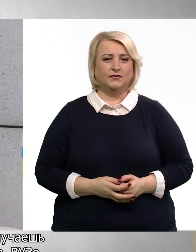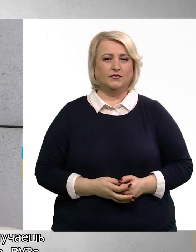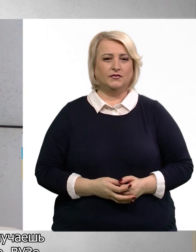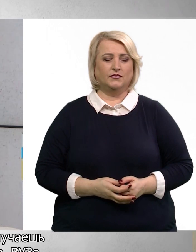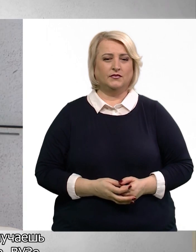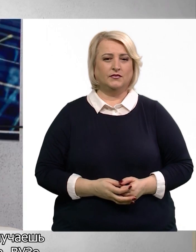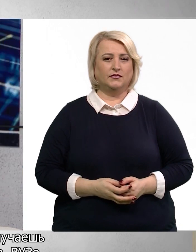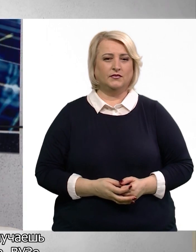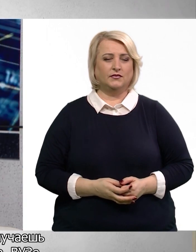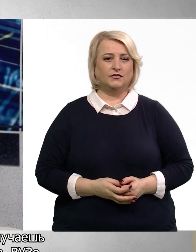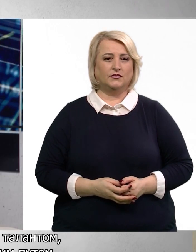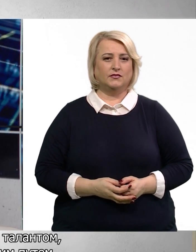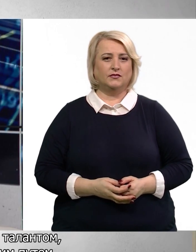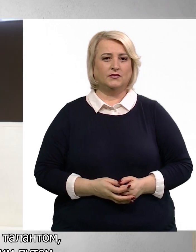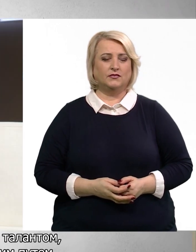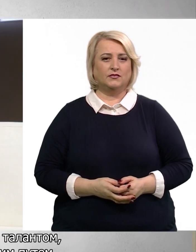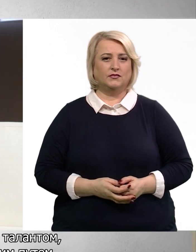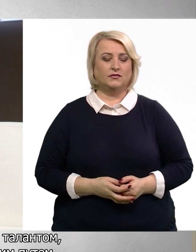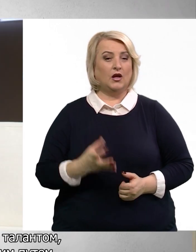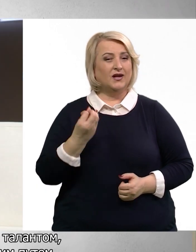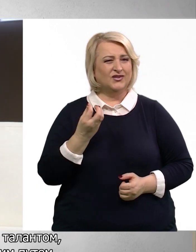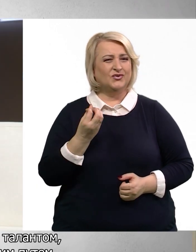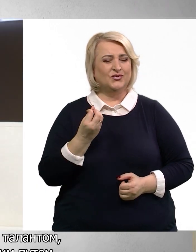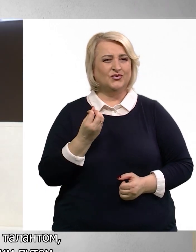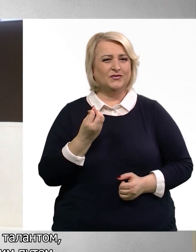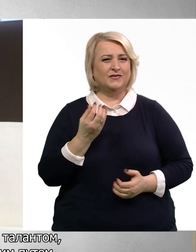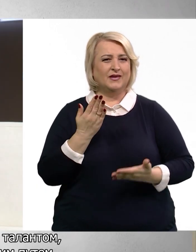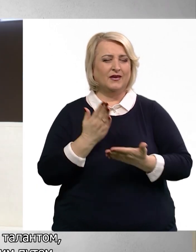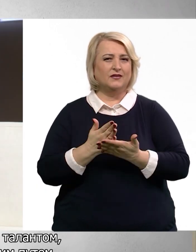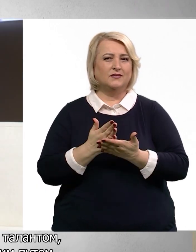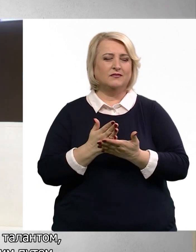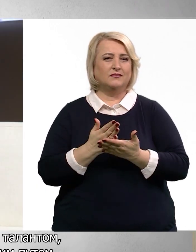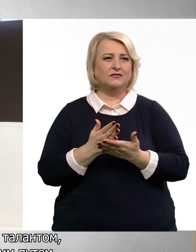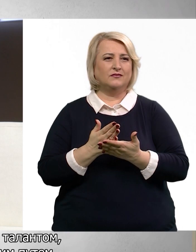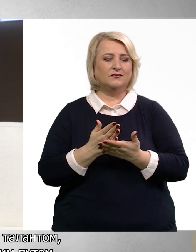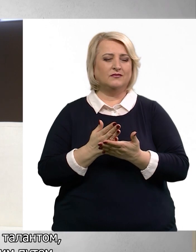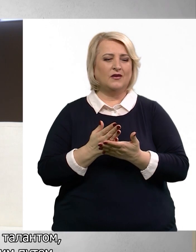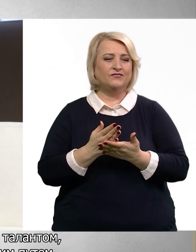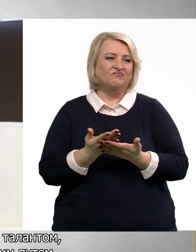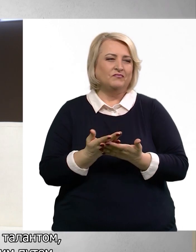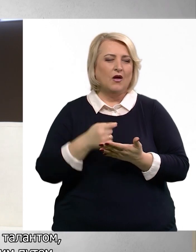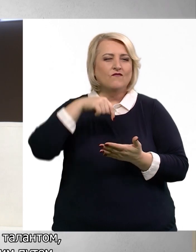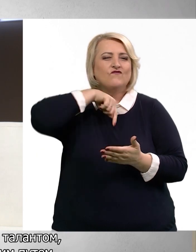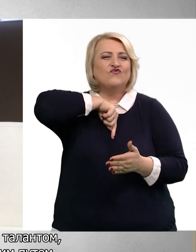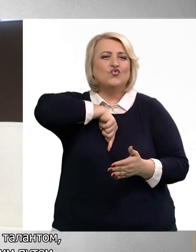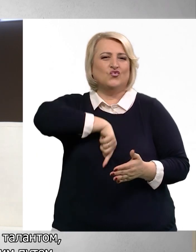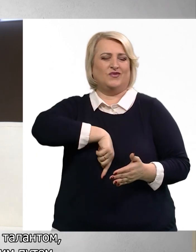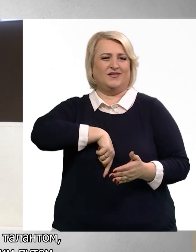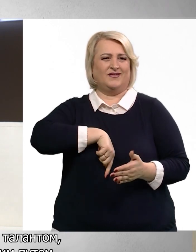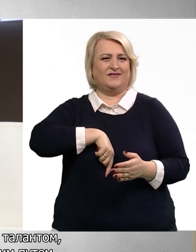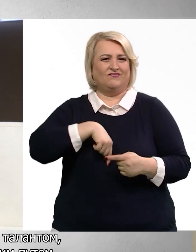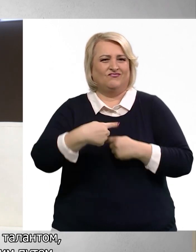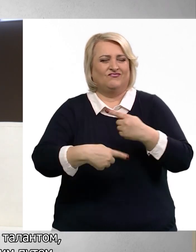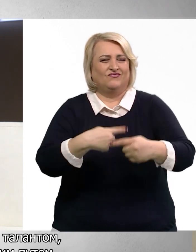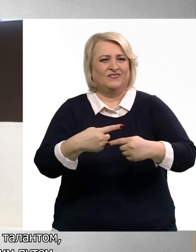universitare și așa mai departe. Mai este și un har născut, probabil, mai este și mai sunt și